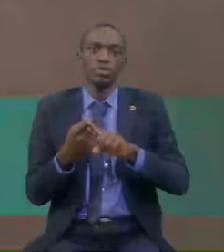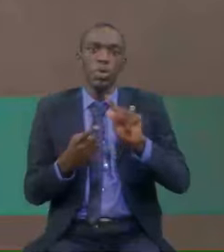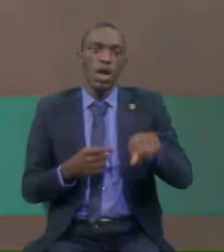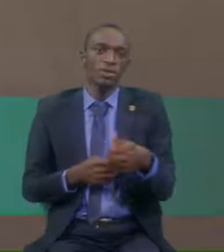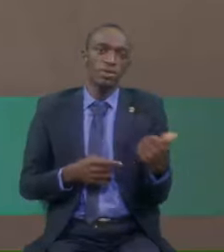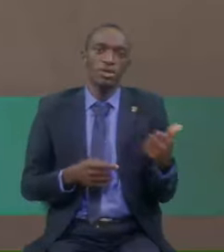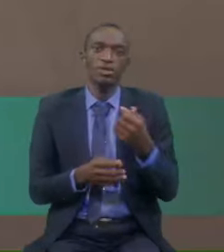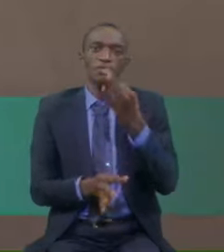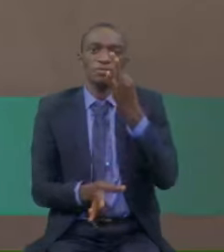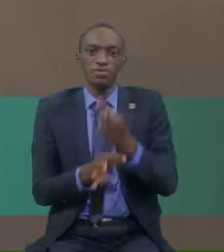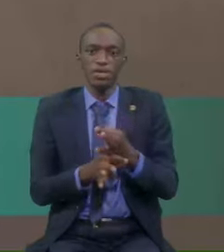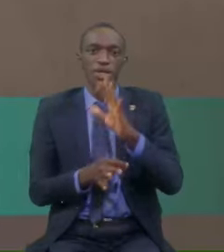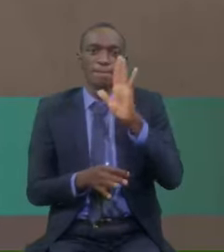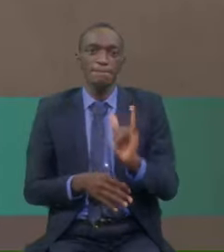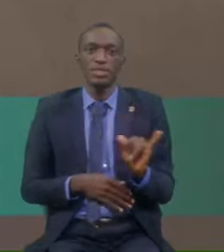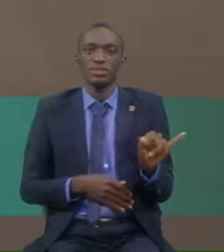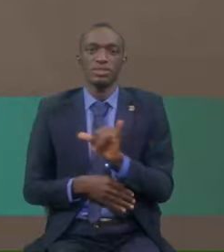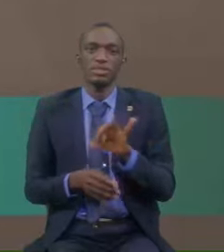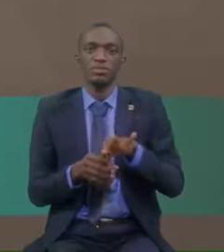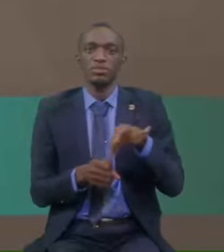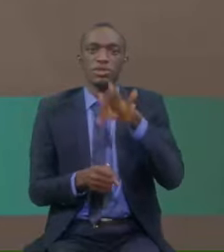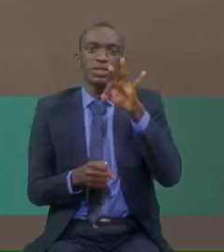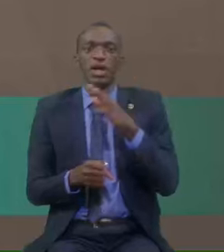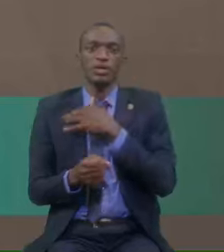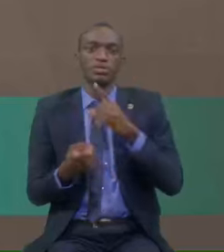9. À un autre la foi, par le même esprit.